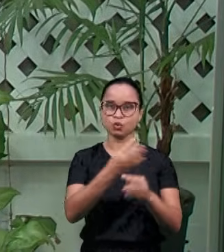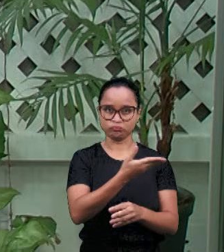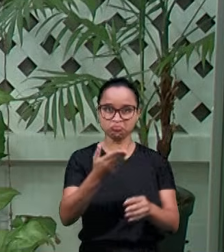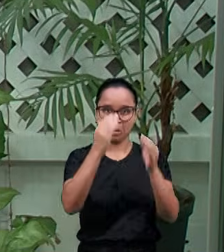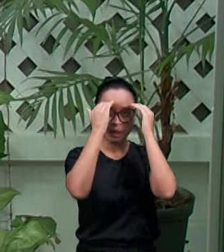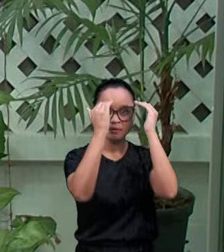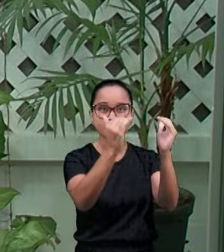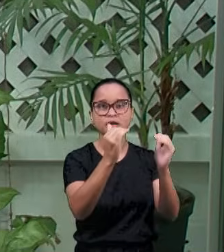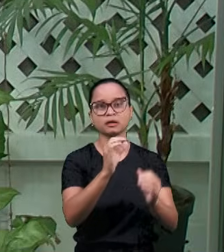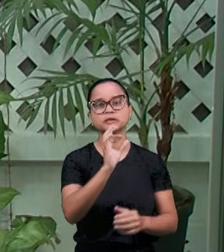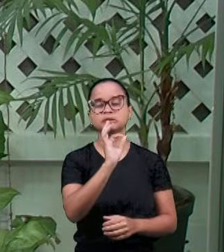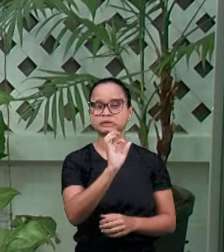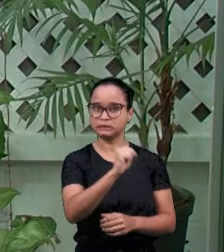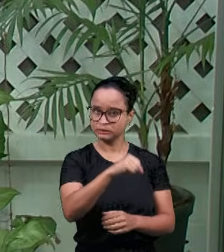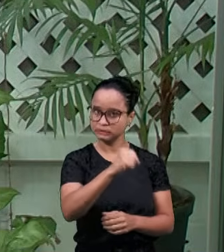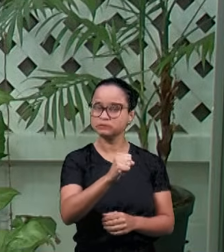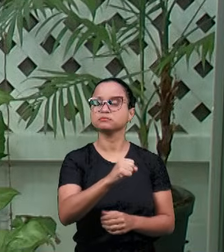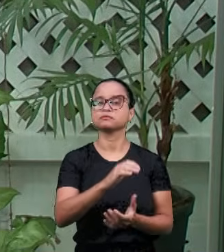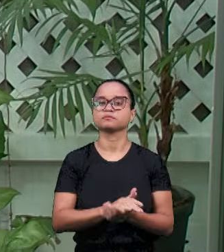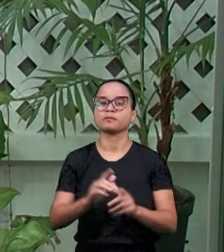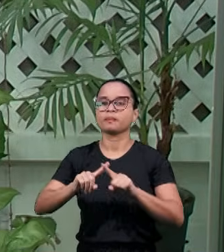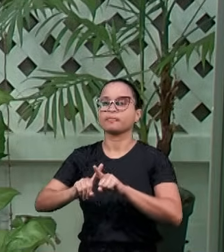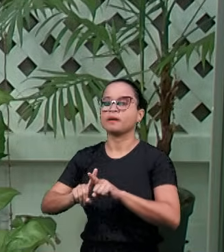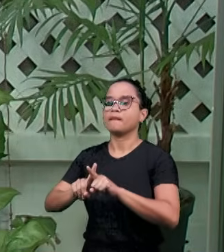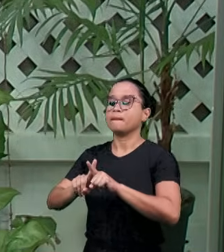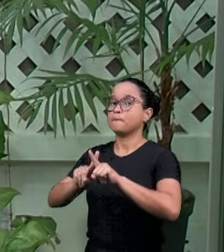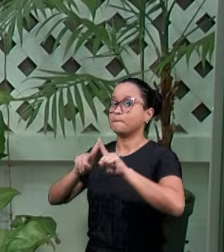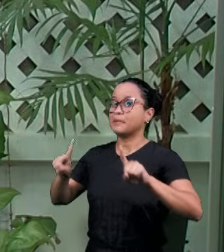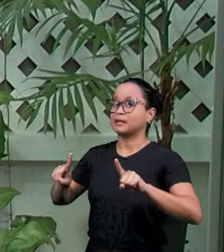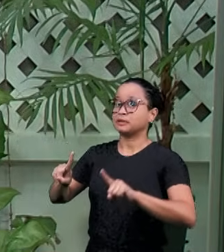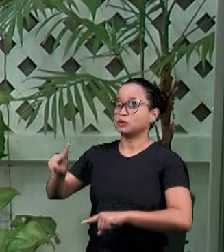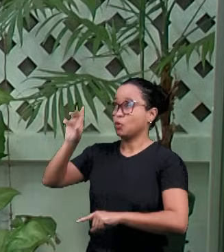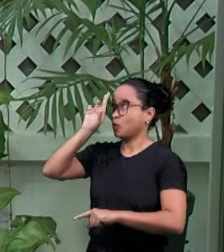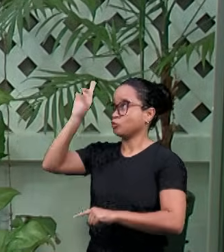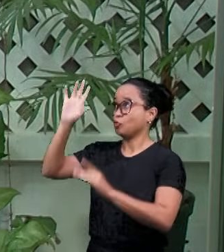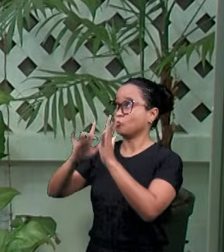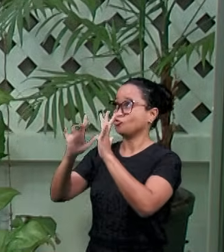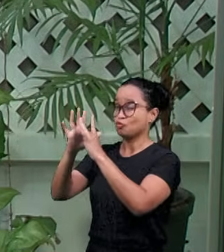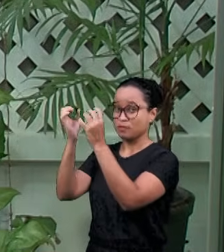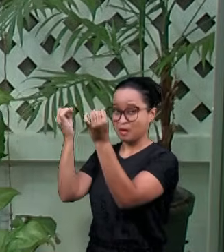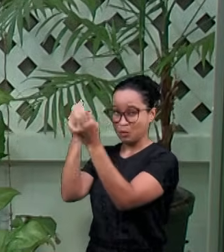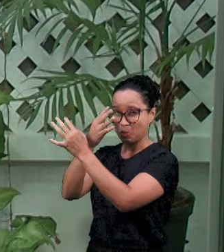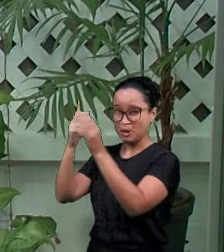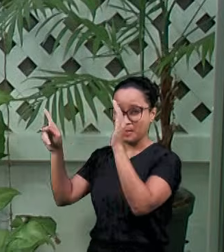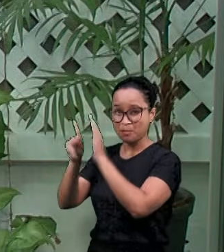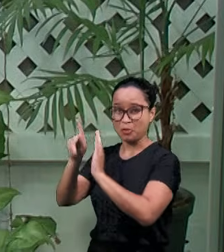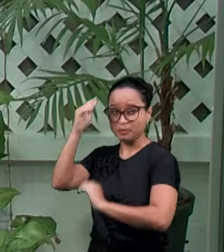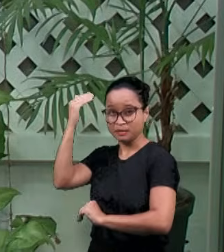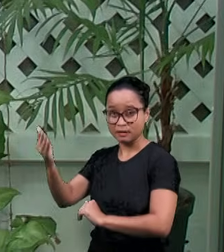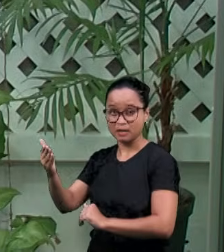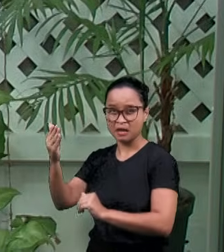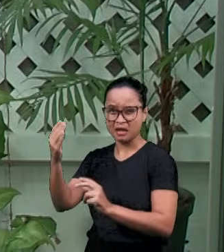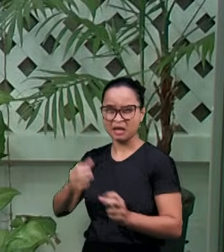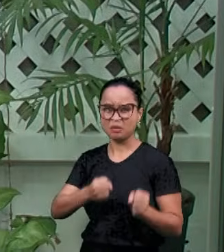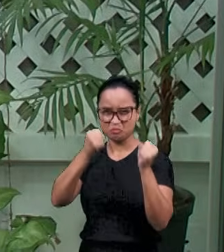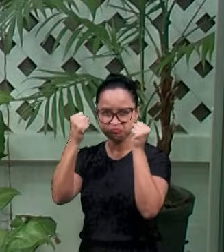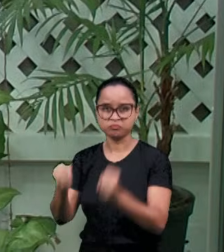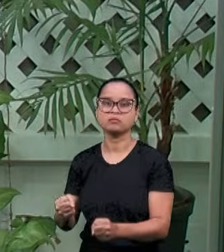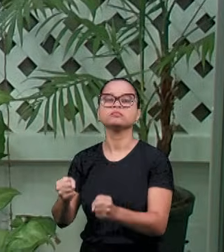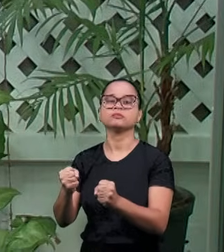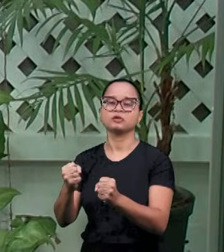À tous, nous devons le respect et l'honneur. Mais seulement Jésus, la gloire. La gloire, la force et le